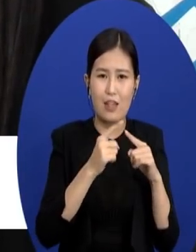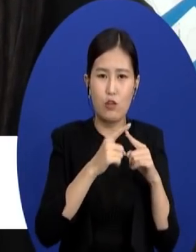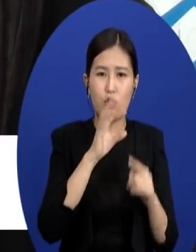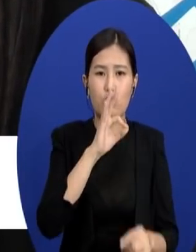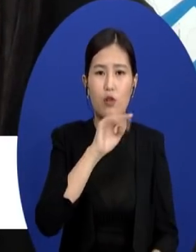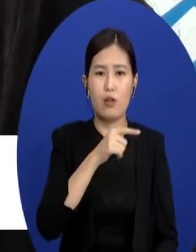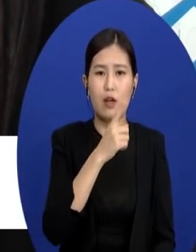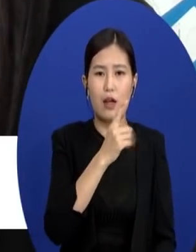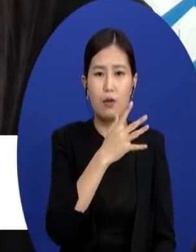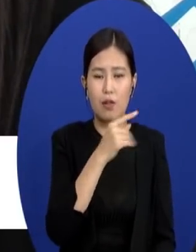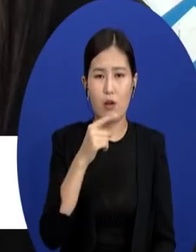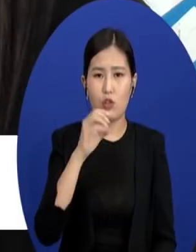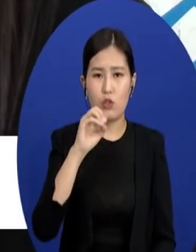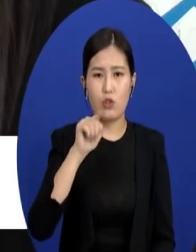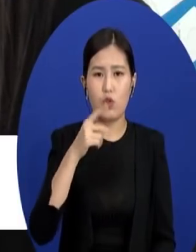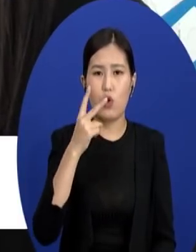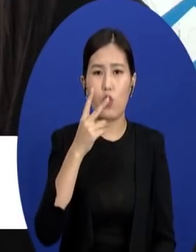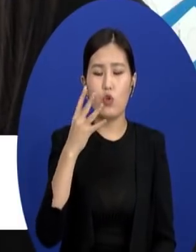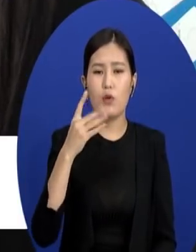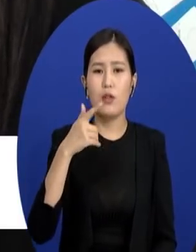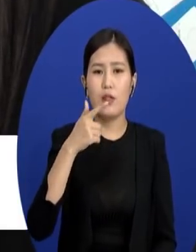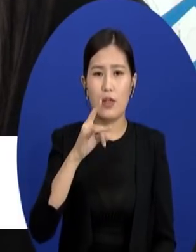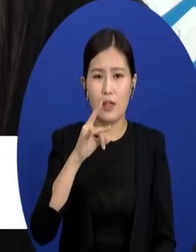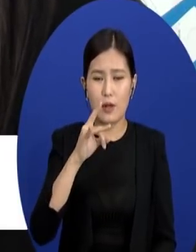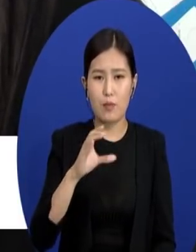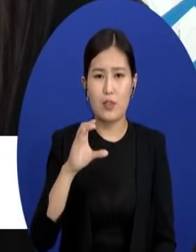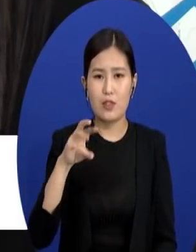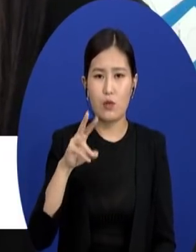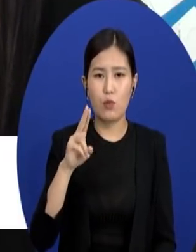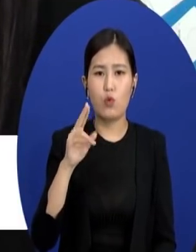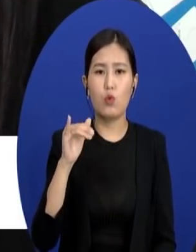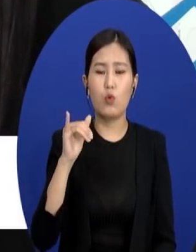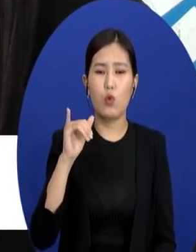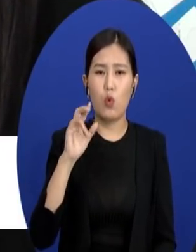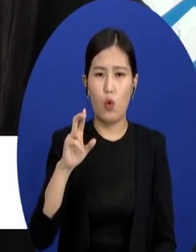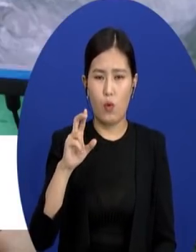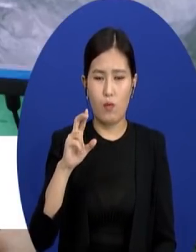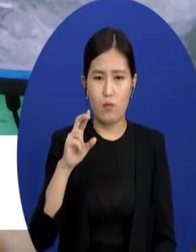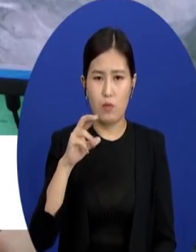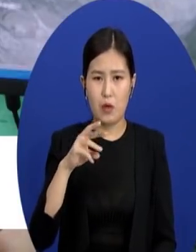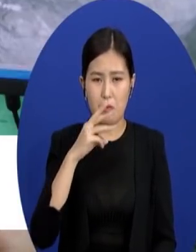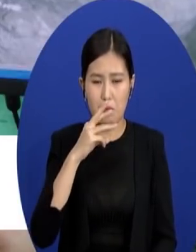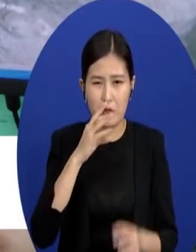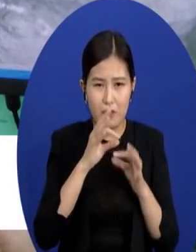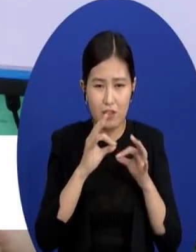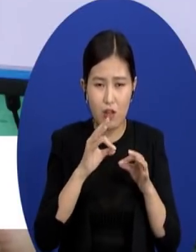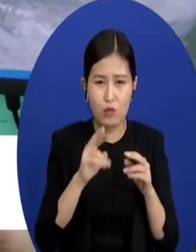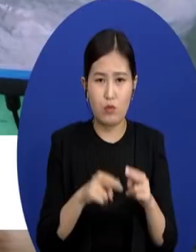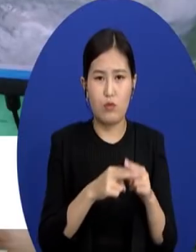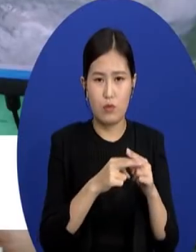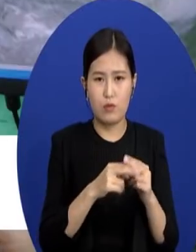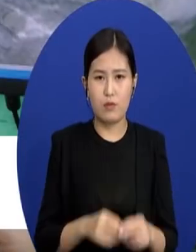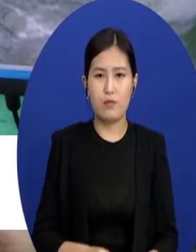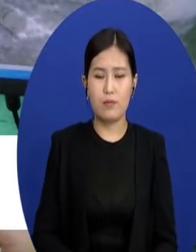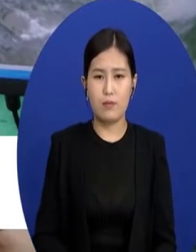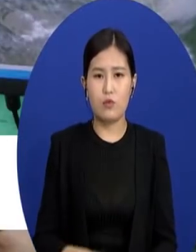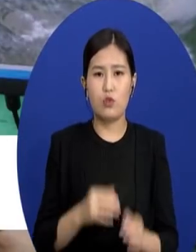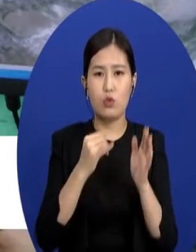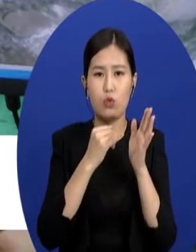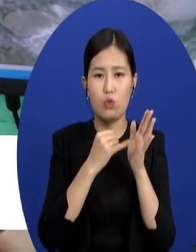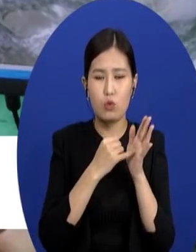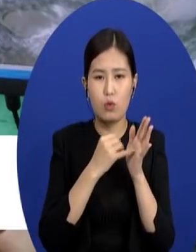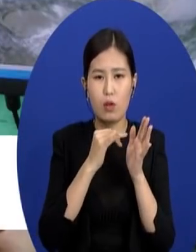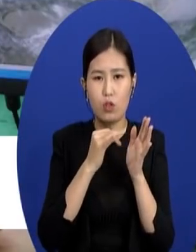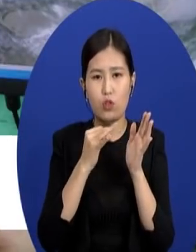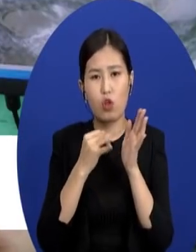0.15-аас 0.24 грамм сантиметр куб байна гэсэн мэдээ гарсан байгаа. 6-7-8-д бол температура ширүүсэж